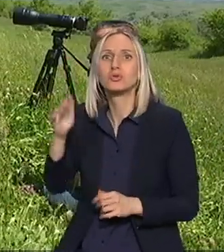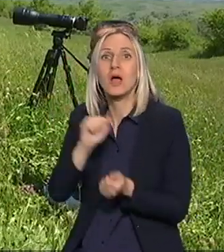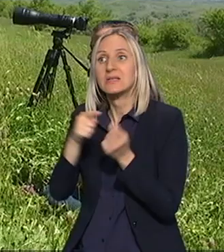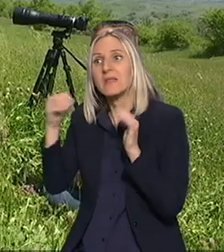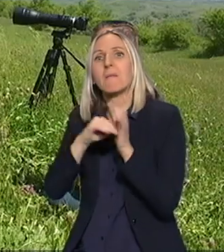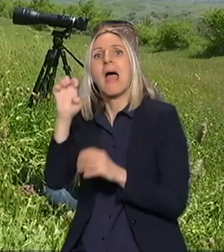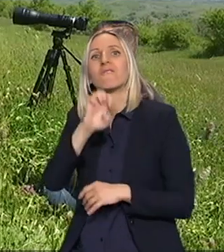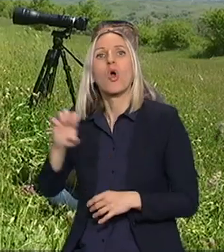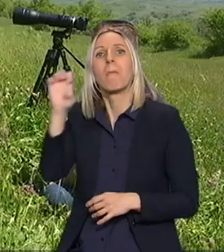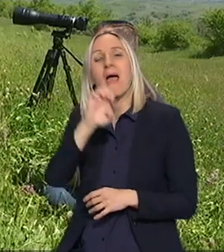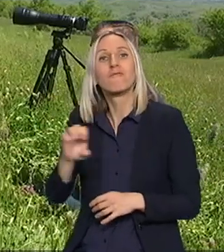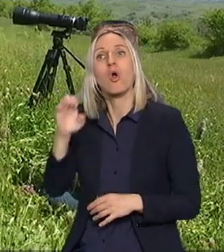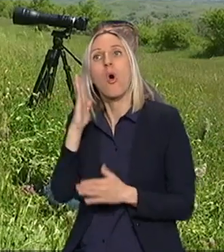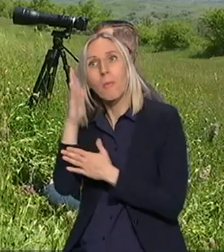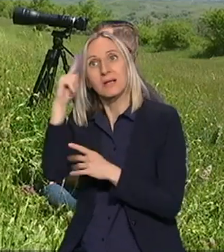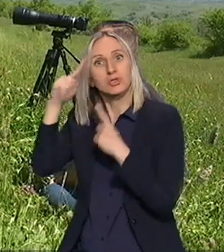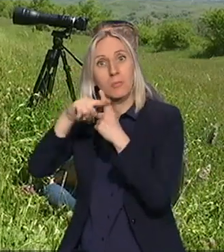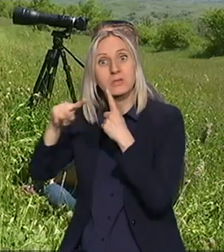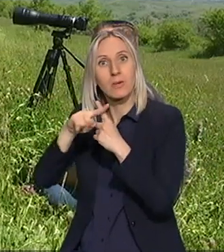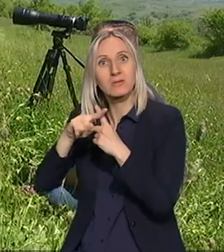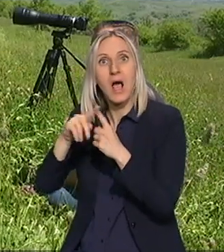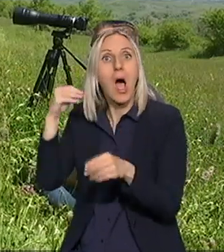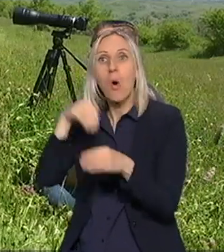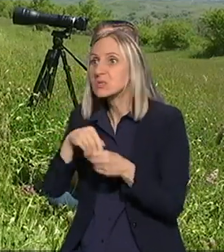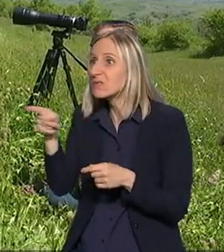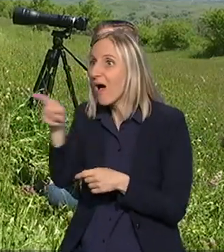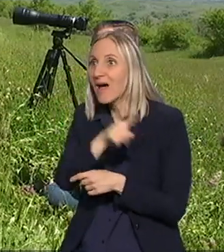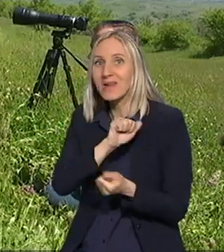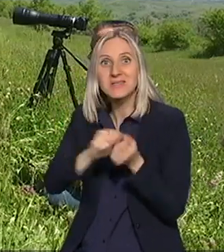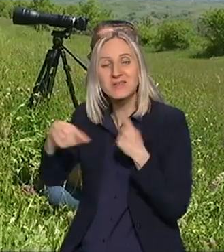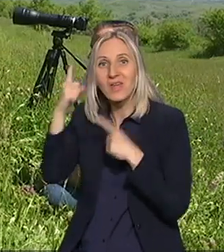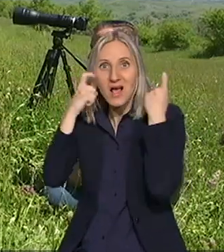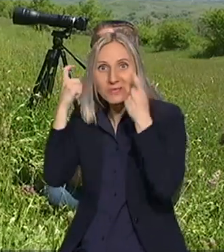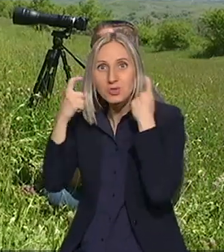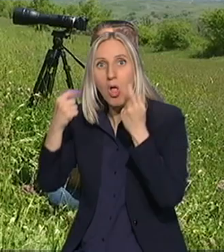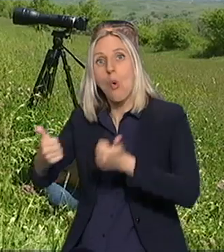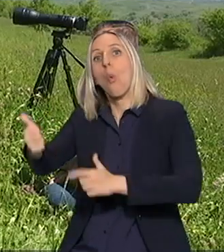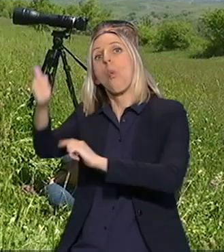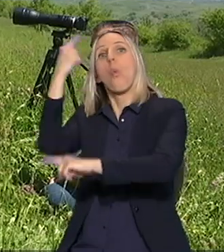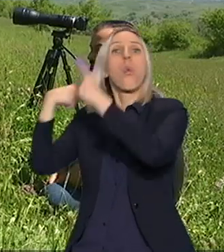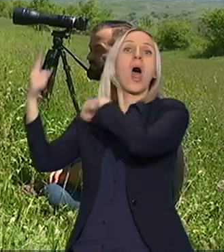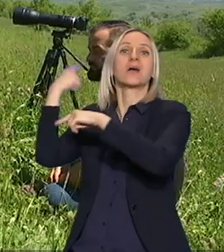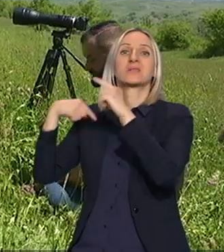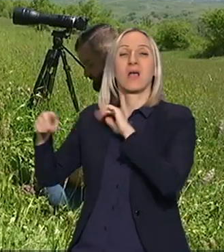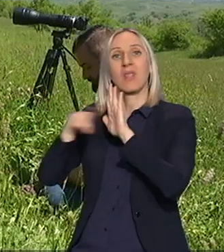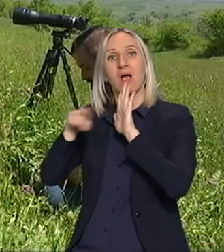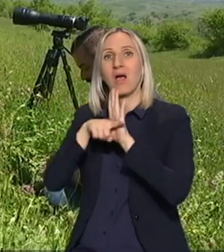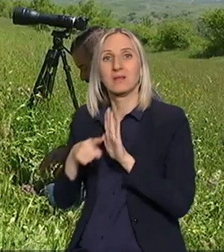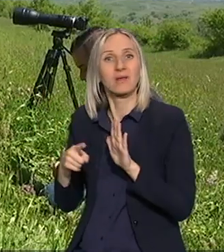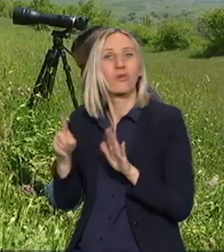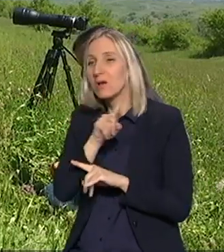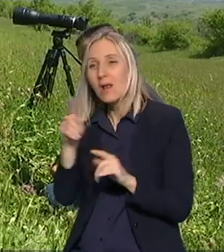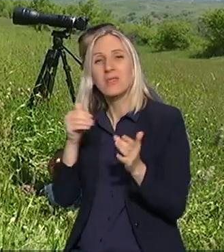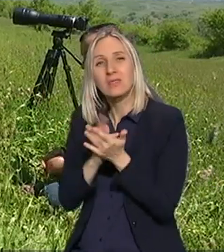vidiš ovde nešto, uvek gledamo nazad. Ne može tako. Treba da idemo napred,